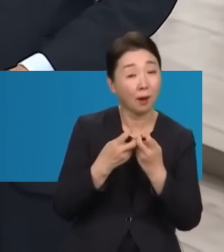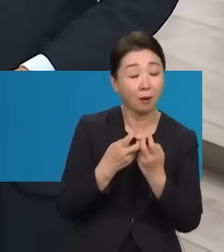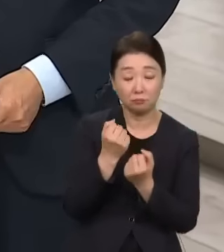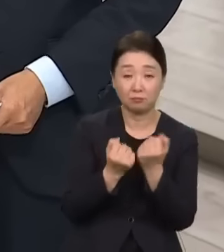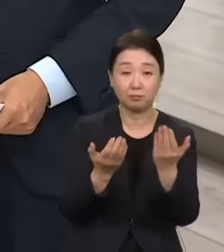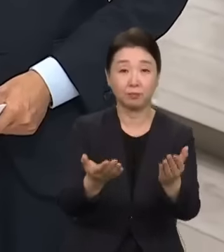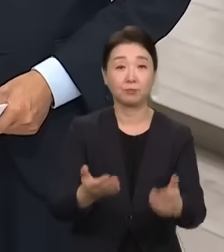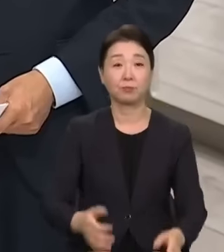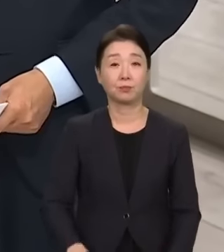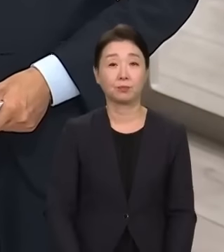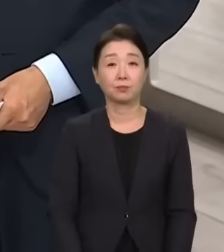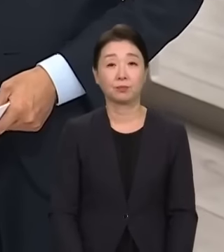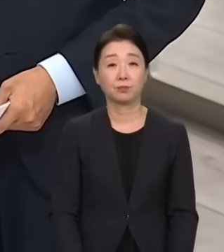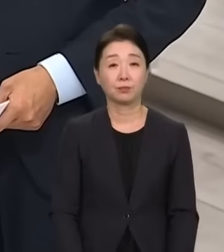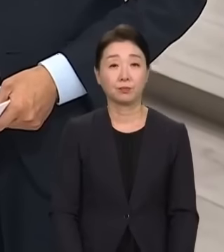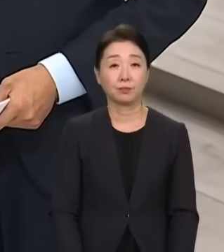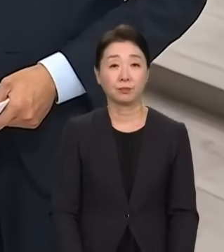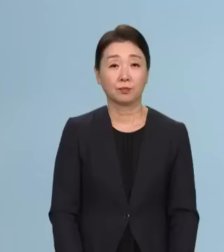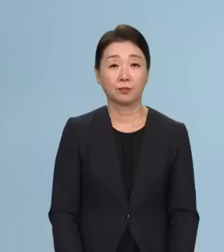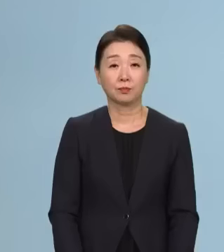이희령 기자가 설명해드립니다.